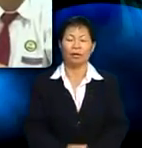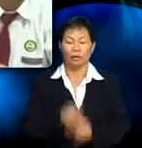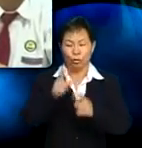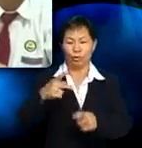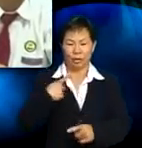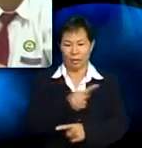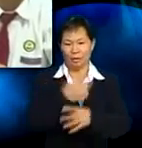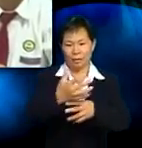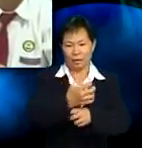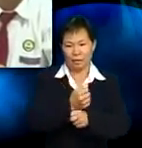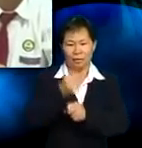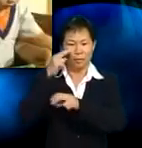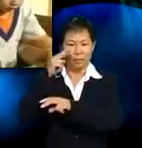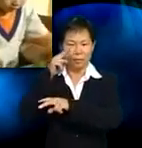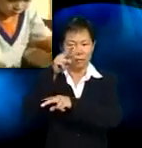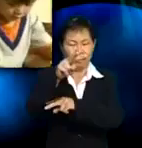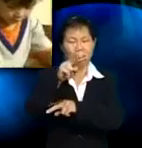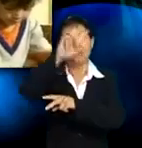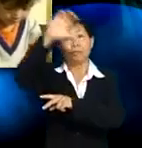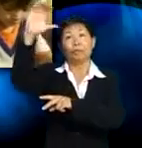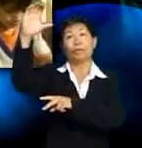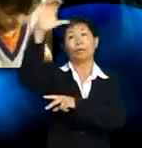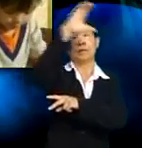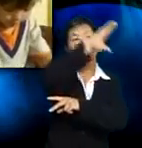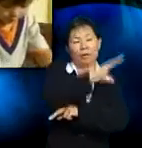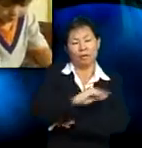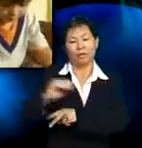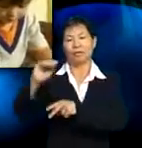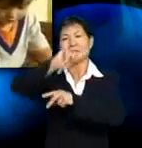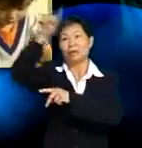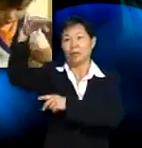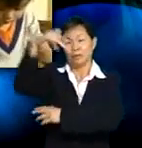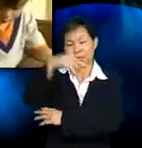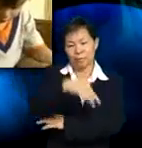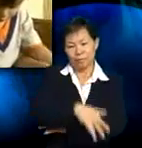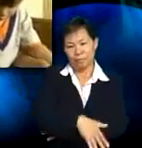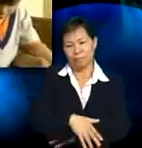dapat melihat bulan dan matahari